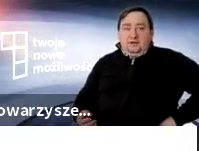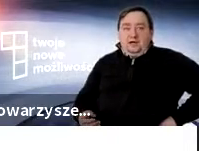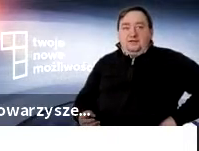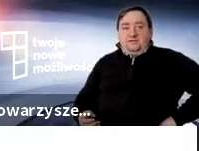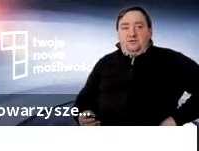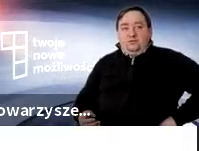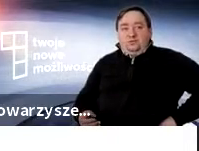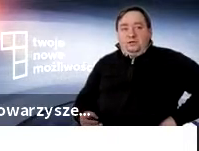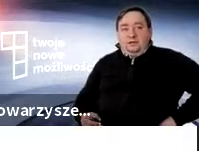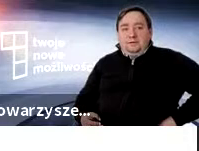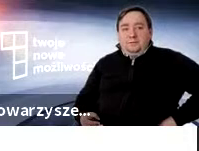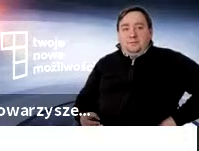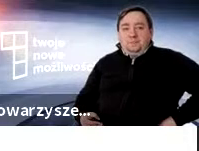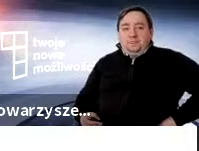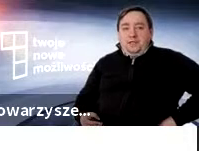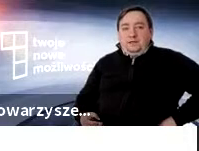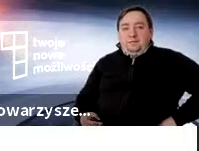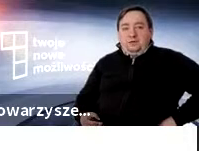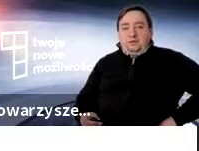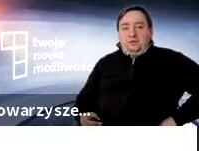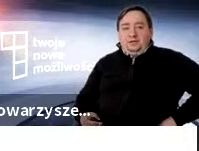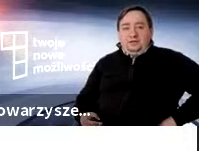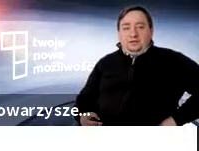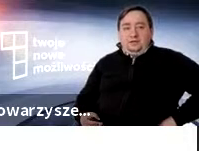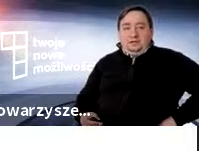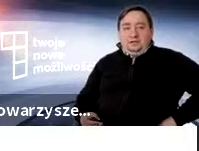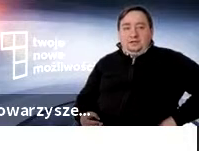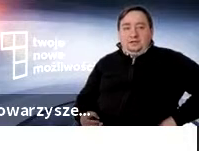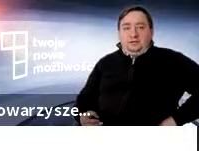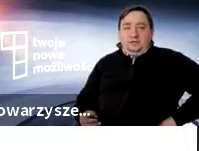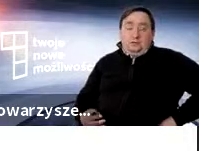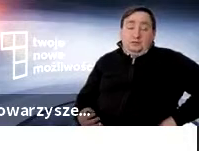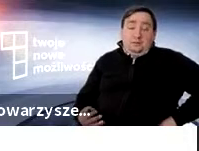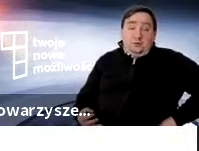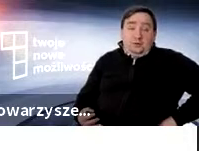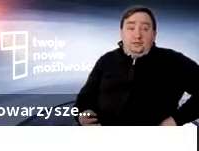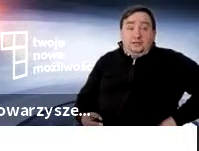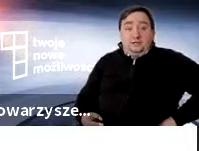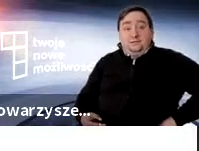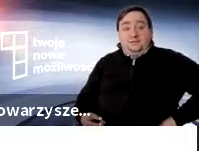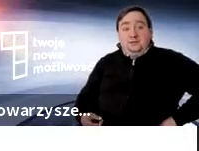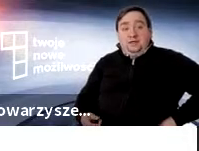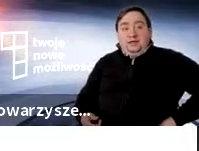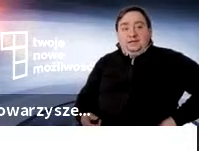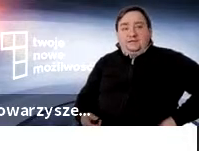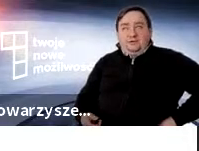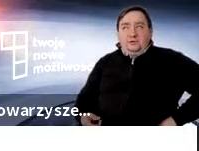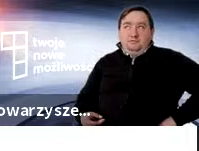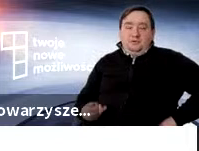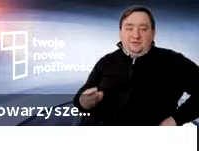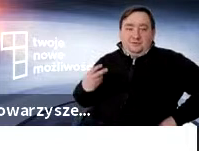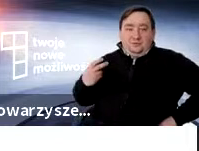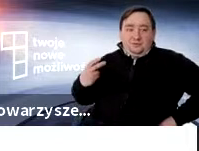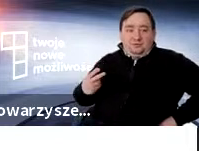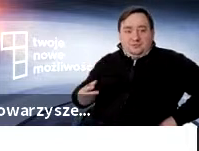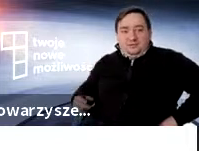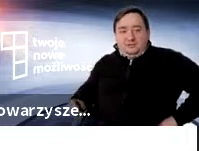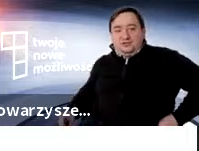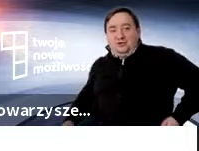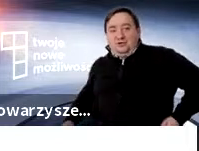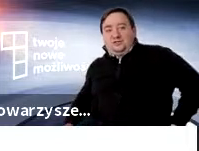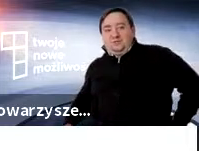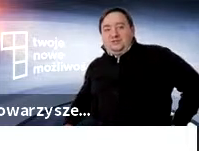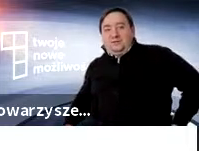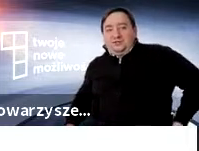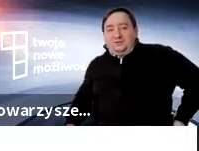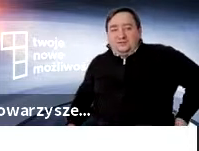cztery filary, wokół których ten projekt, na których ten projekt stoi, bo jak wiadomo,